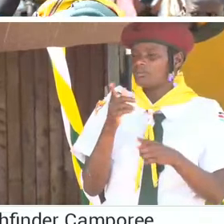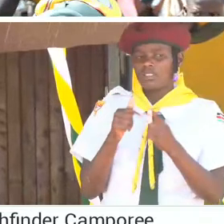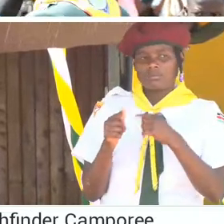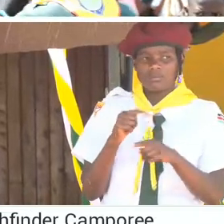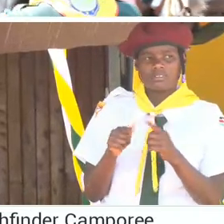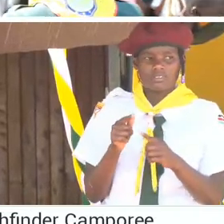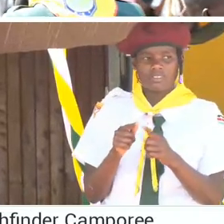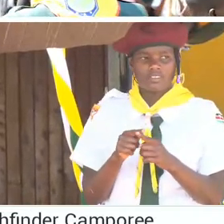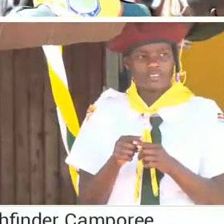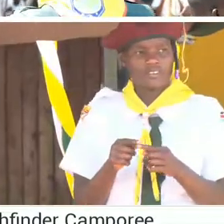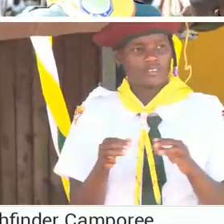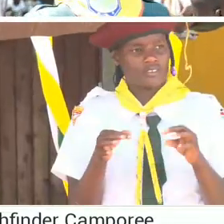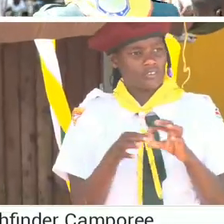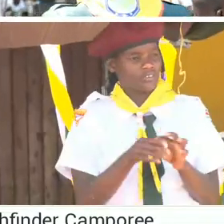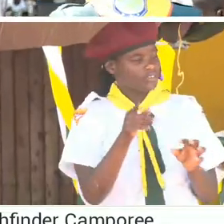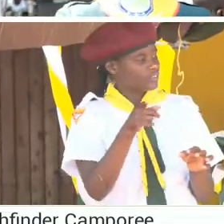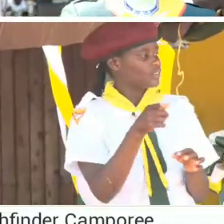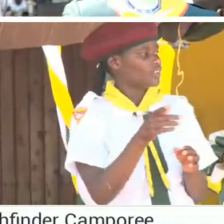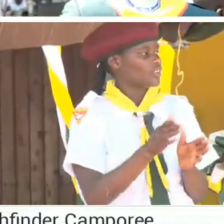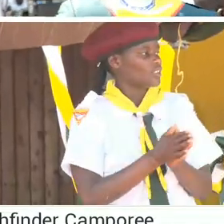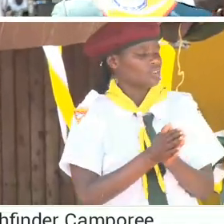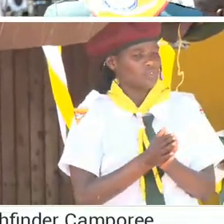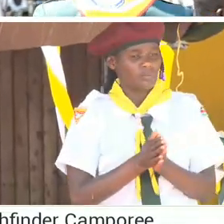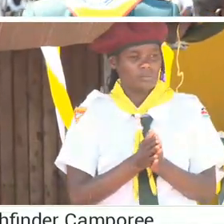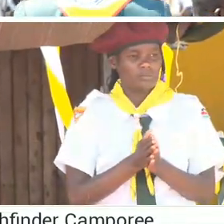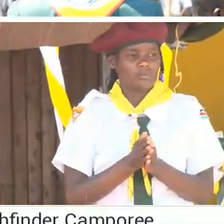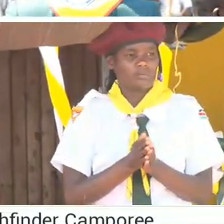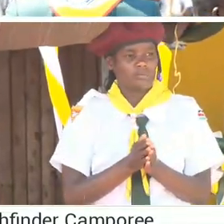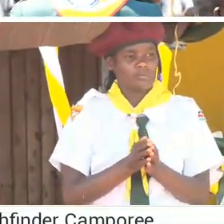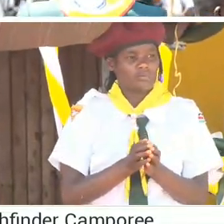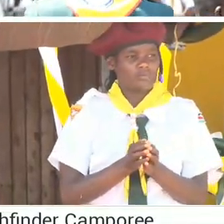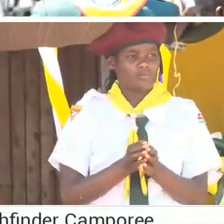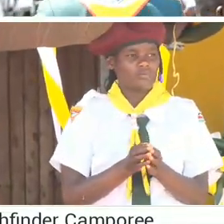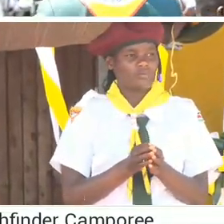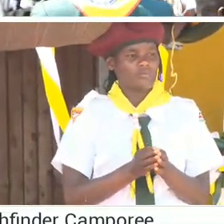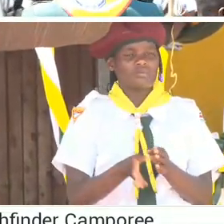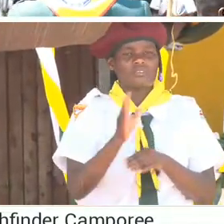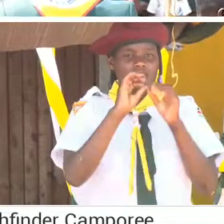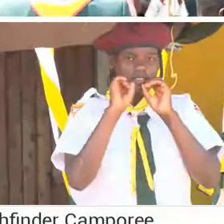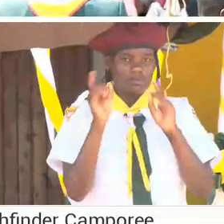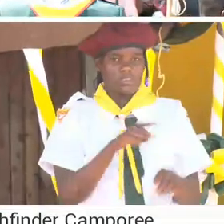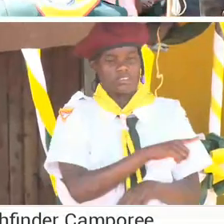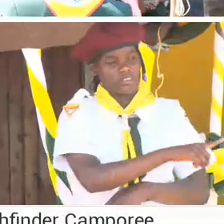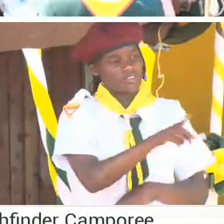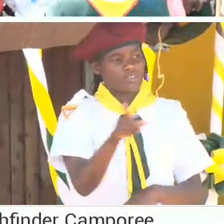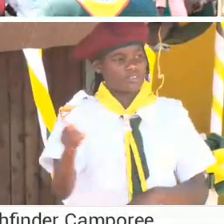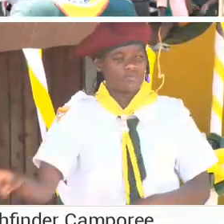lako ili uwepo kwenye mpango wa ubatizo siku ya leo. Bwana awabariki.